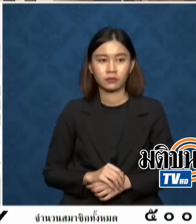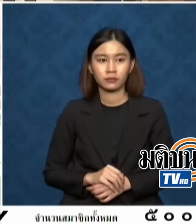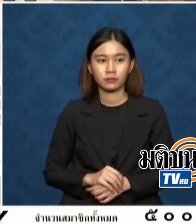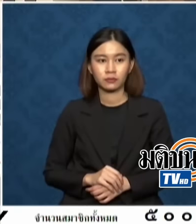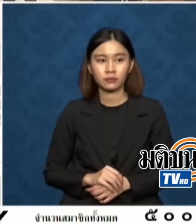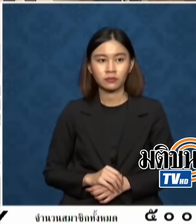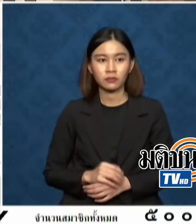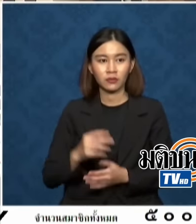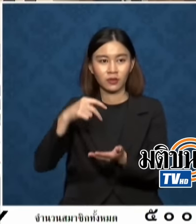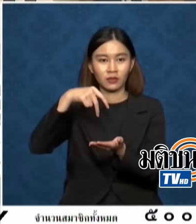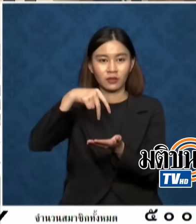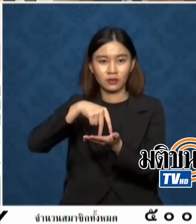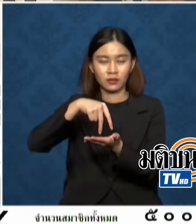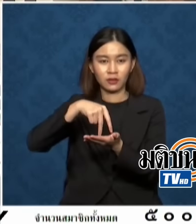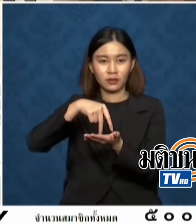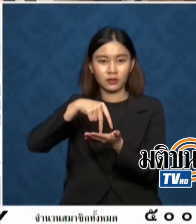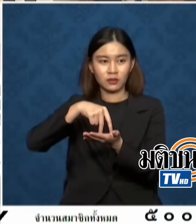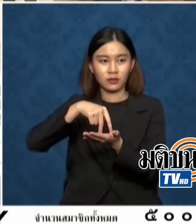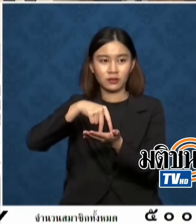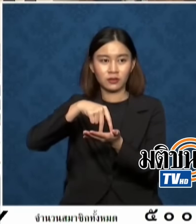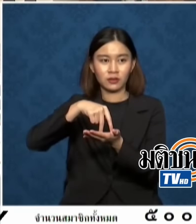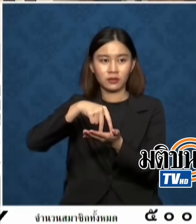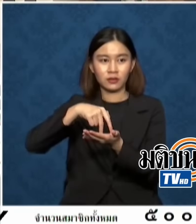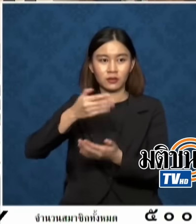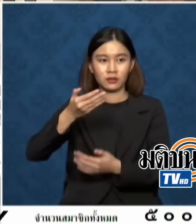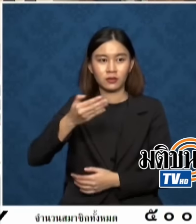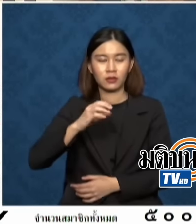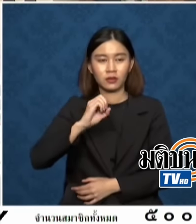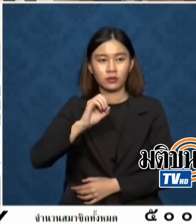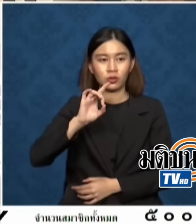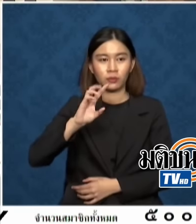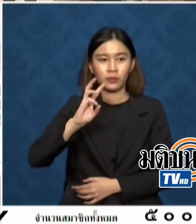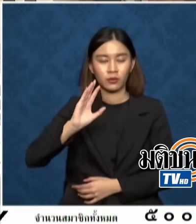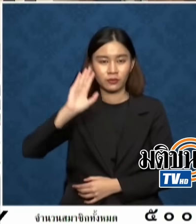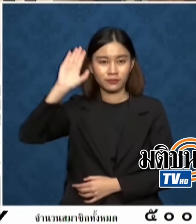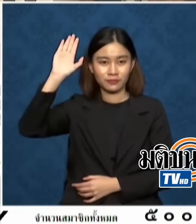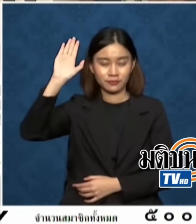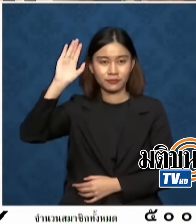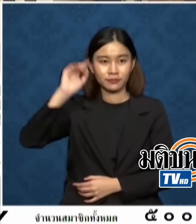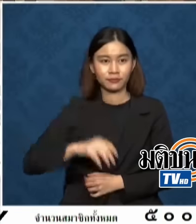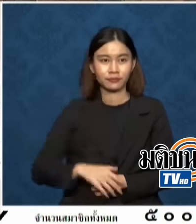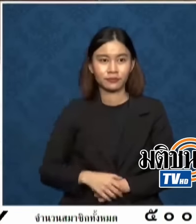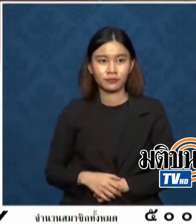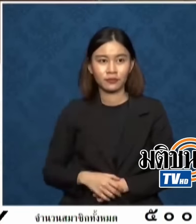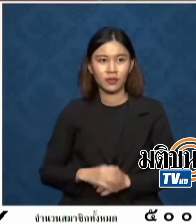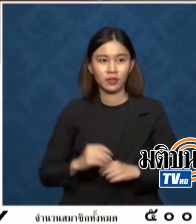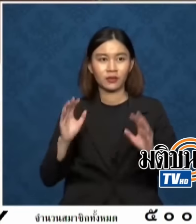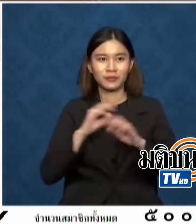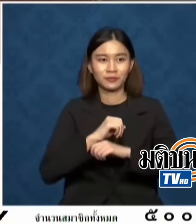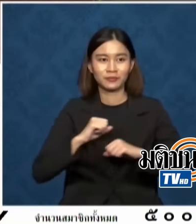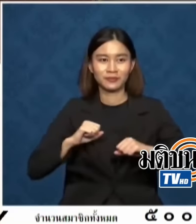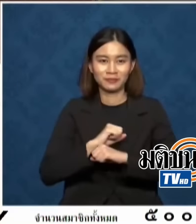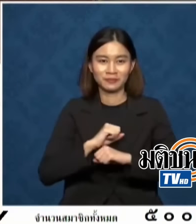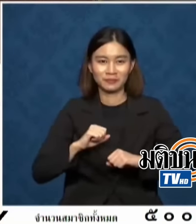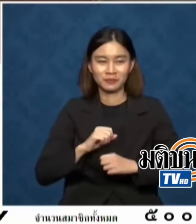ยืนขึ้นหน่อยยืน 086แสดงตนครับผม จะได้ออกกำลังหน่อย ครับ